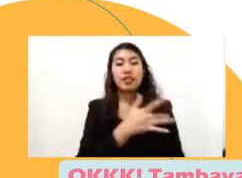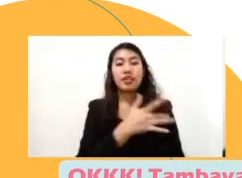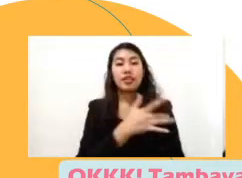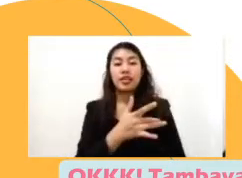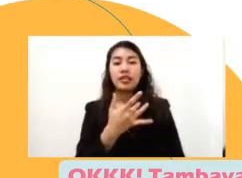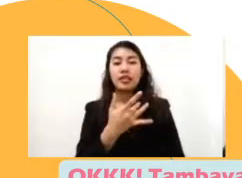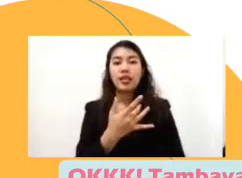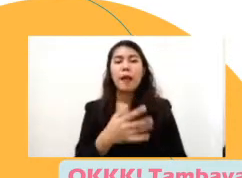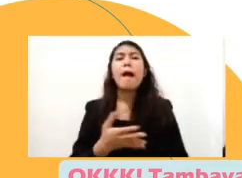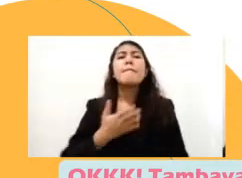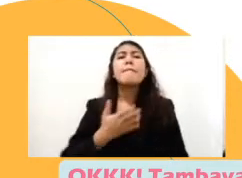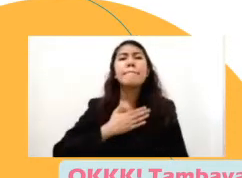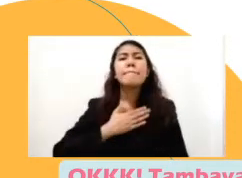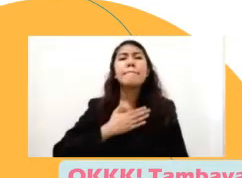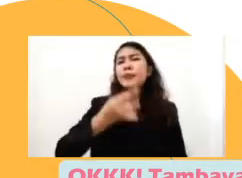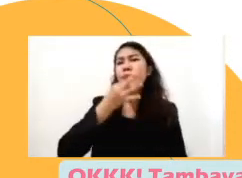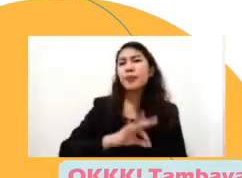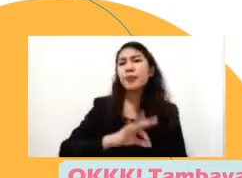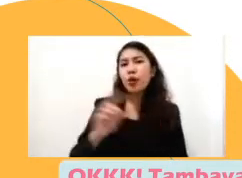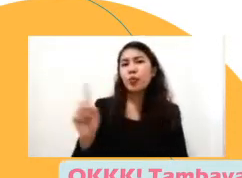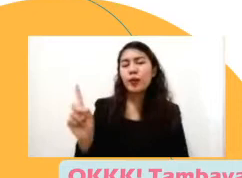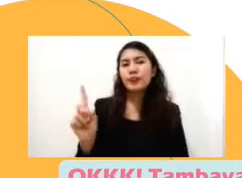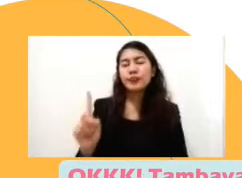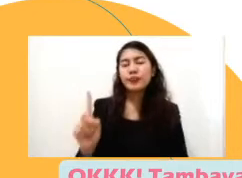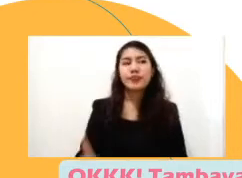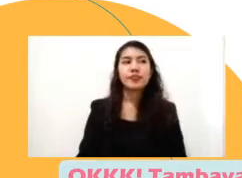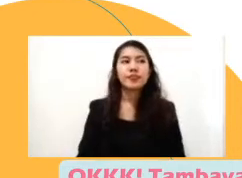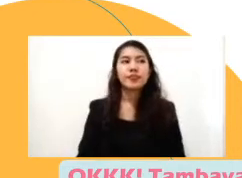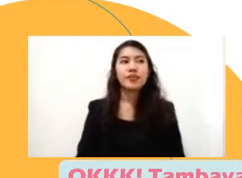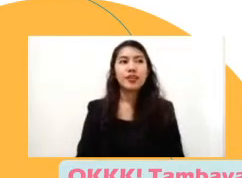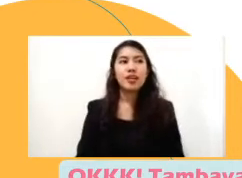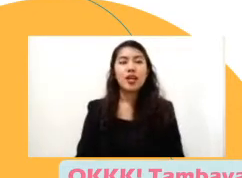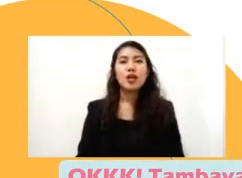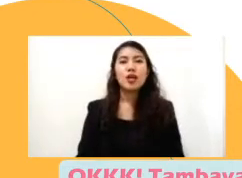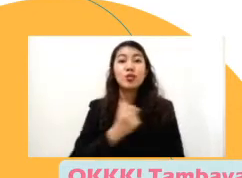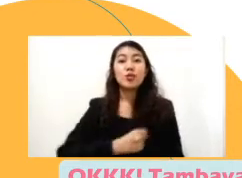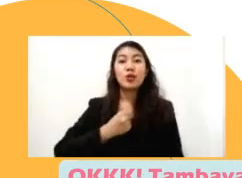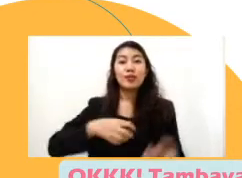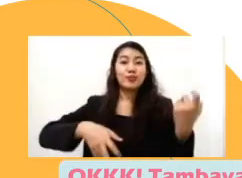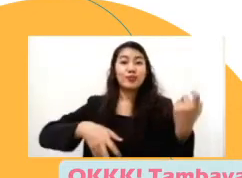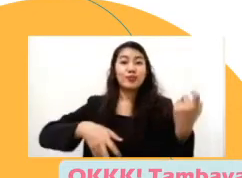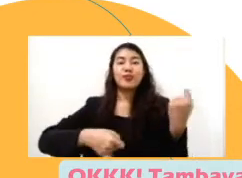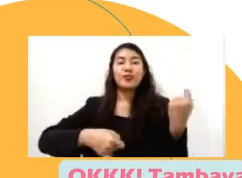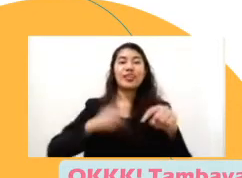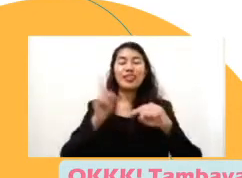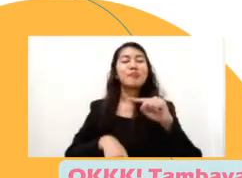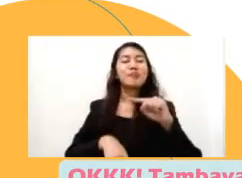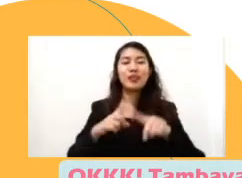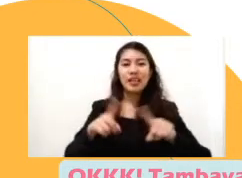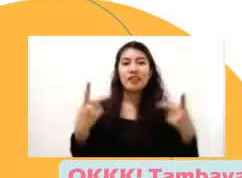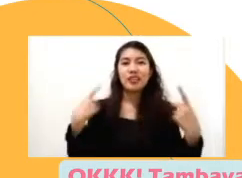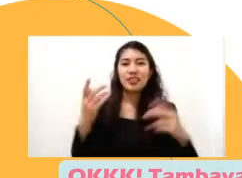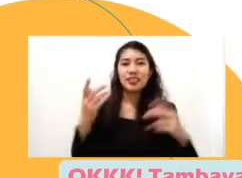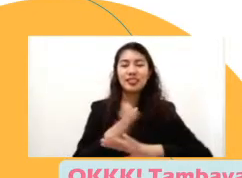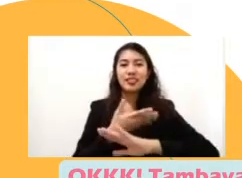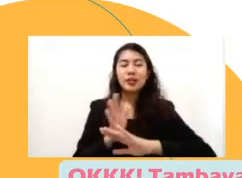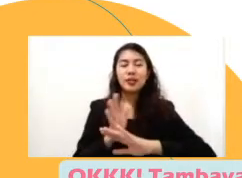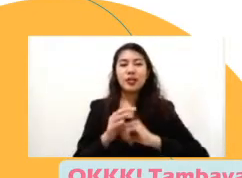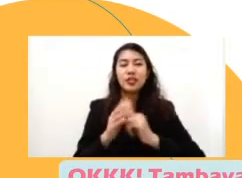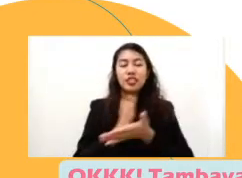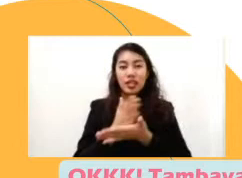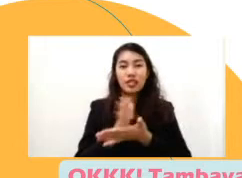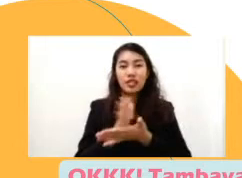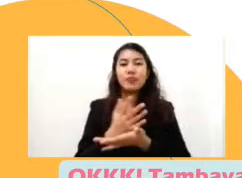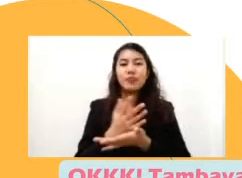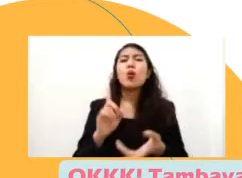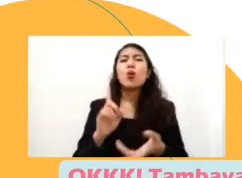ko. Sayang hindi ako makapag-gitara kasi meron tayong sinashare. Pero sige, okay lang. Pinaka-paborito kong ginagawa ng music